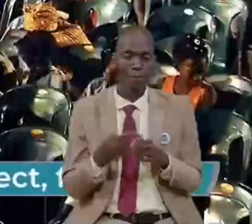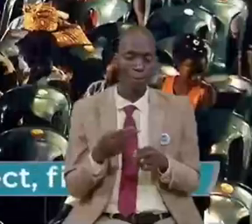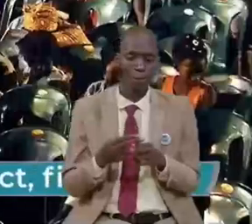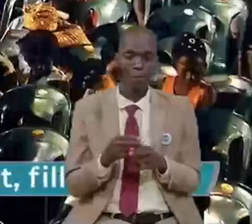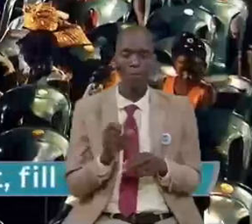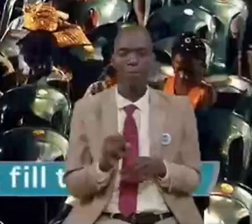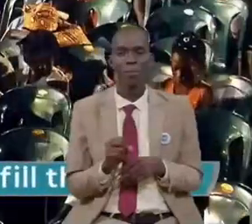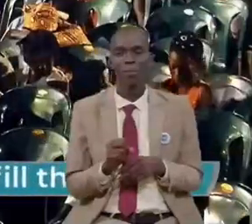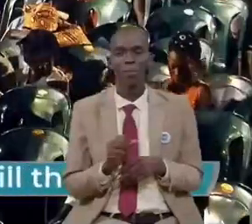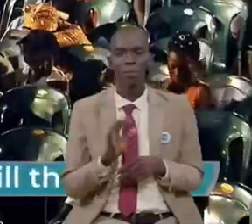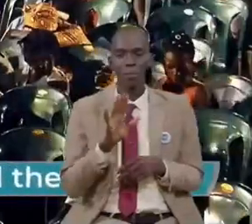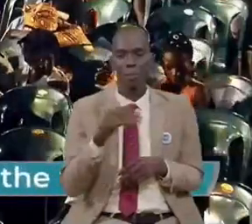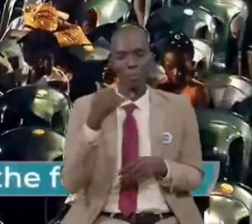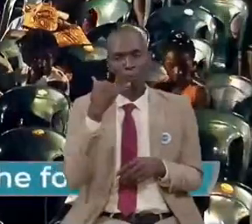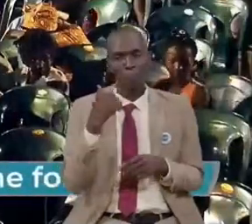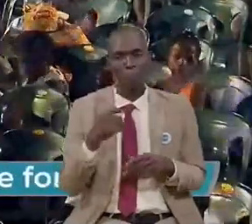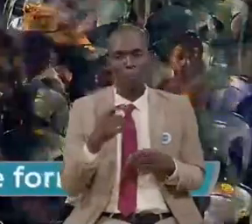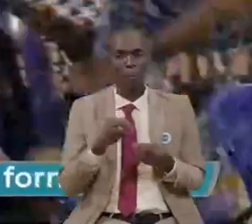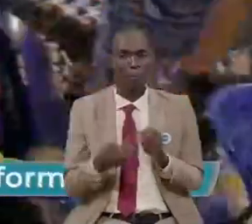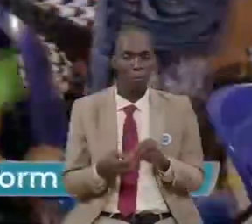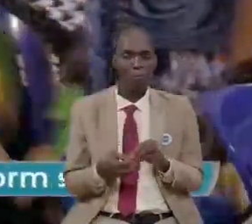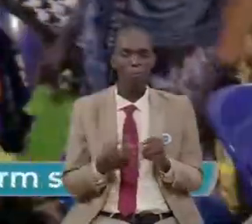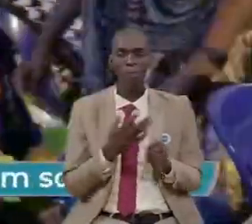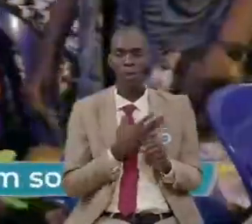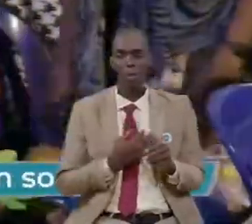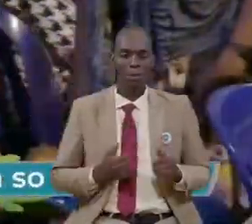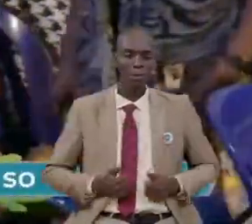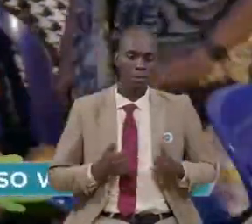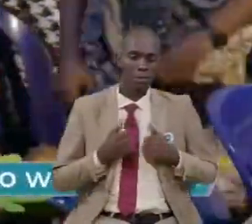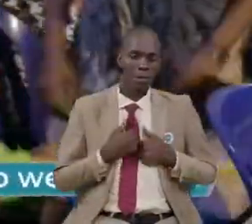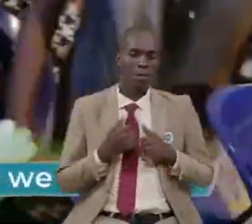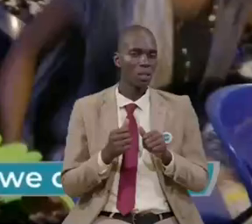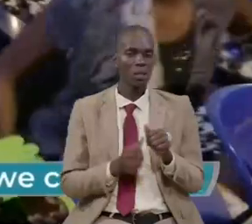délaissé ou bien abandonné quelque part.